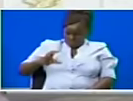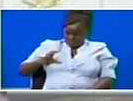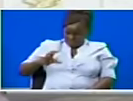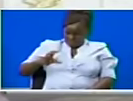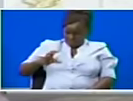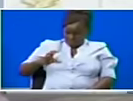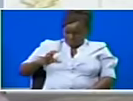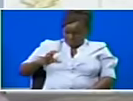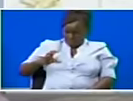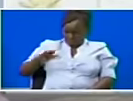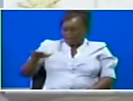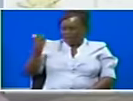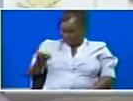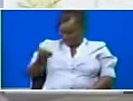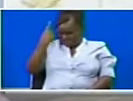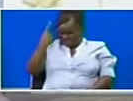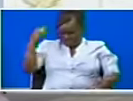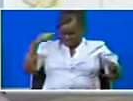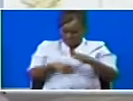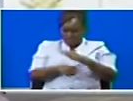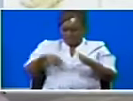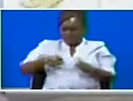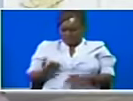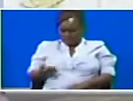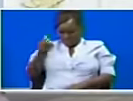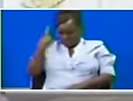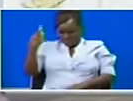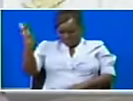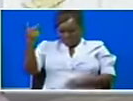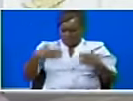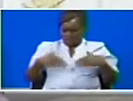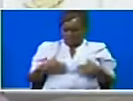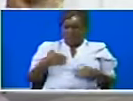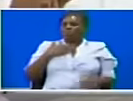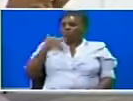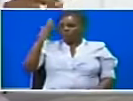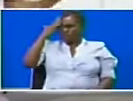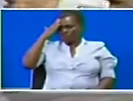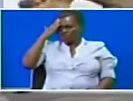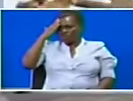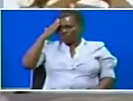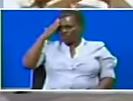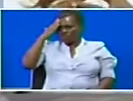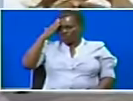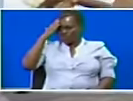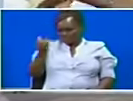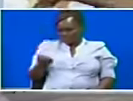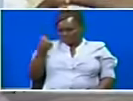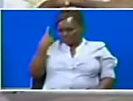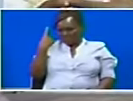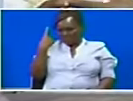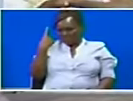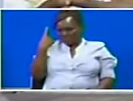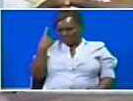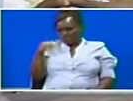atakuwa flag bearer, au wanaelewa kabisa, na sisi tunaelewa pia, wa Kenya wanatarajia kujua ni nani. Au yote tunayaelewa kabisa. Na lakini lazima